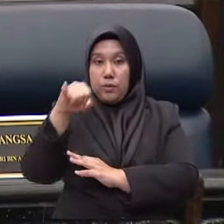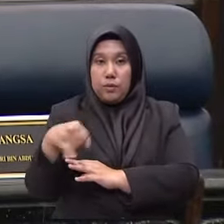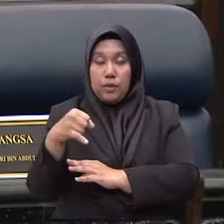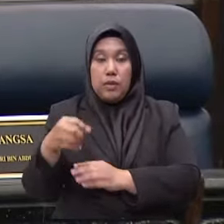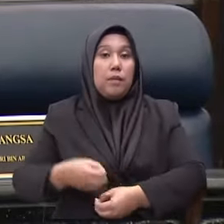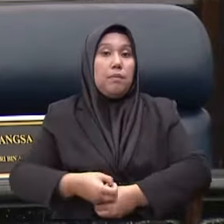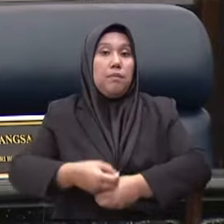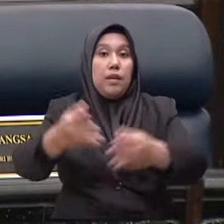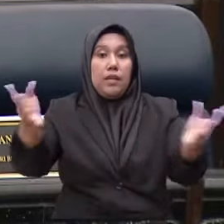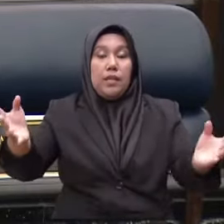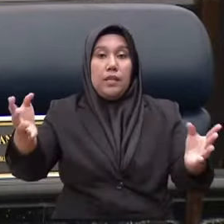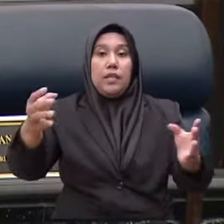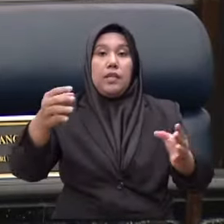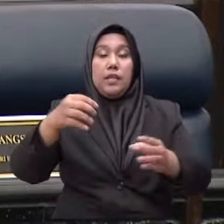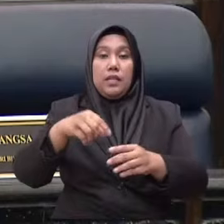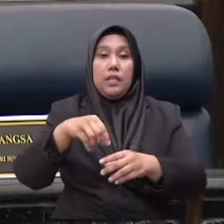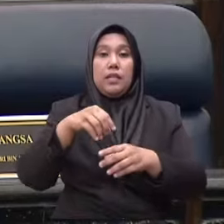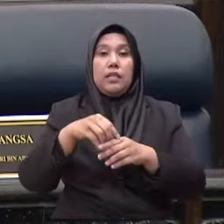household